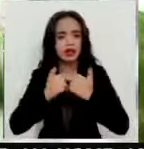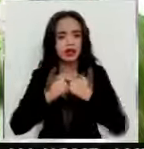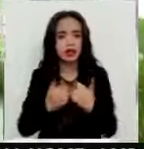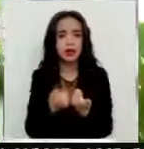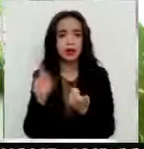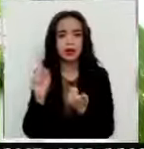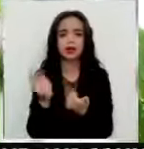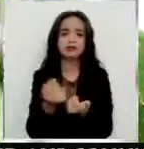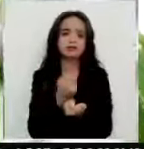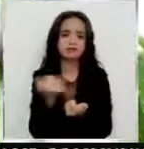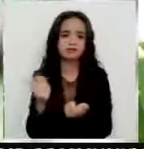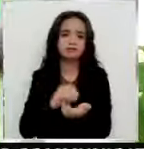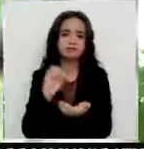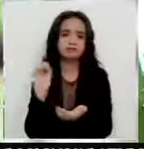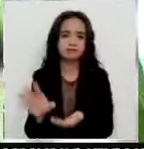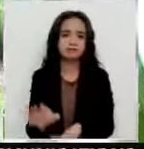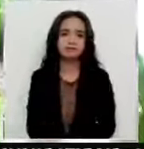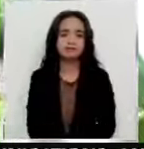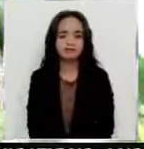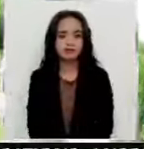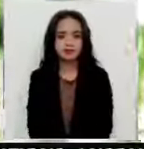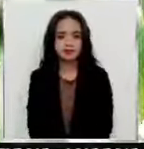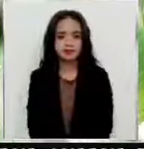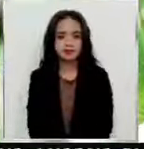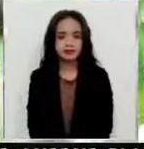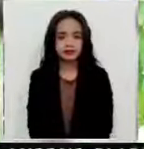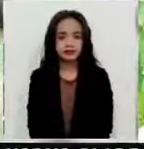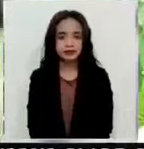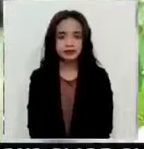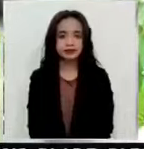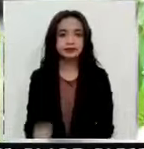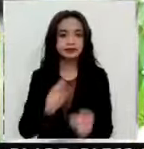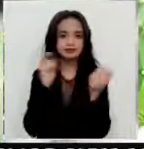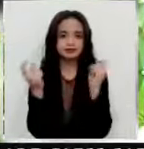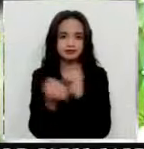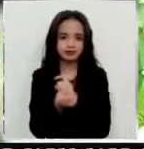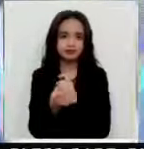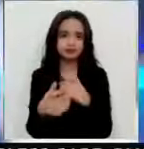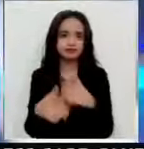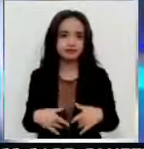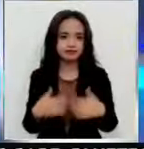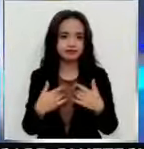Para sa GMA Integrated News, ako si Martin Javier, changing the game!